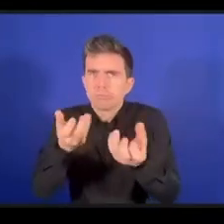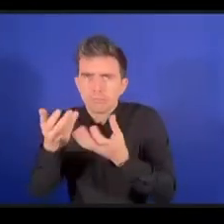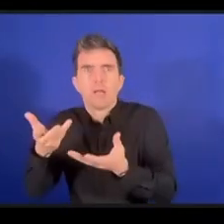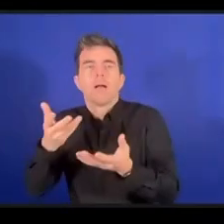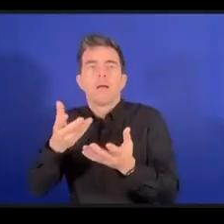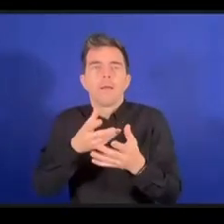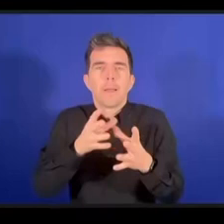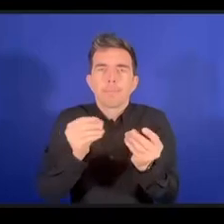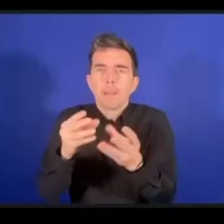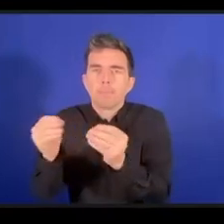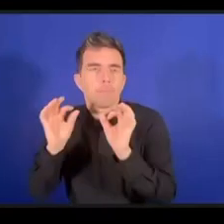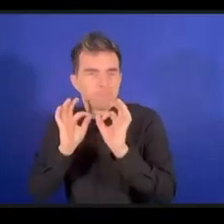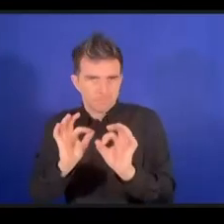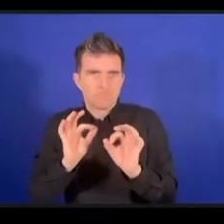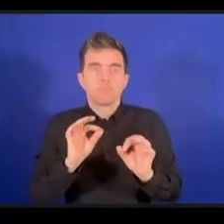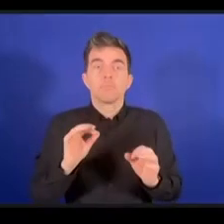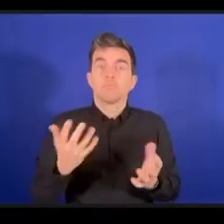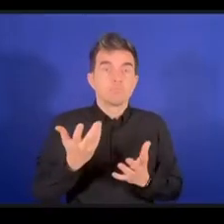差距。